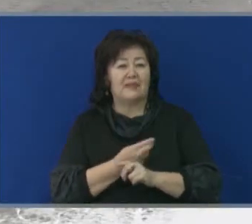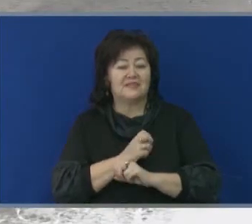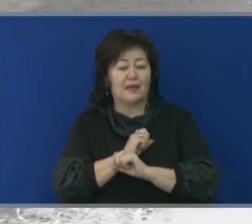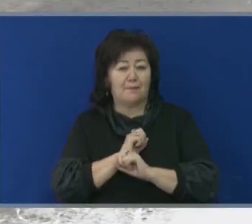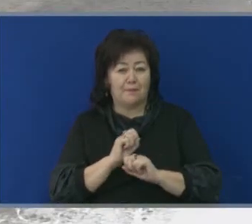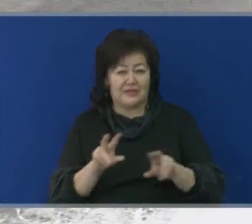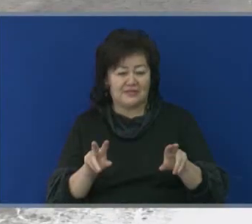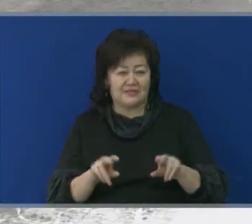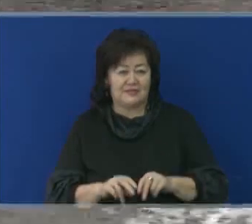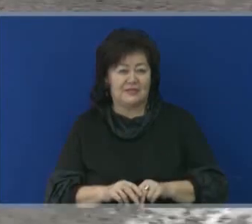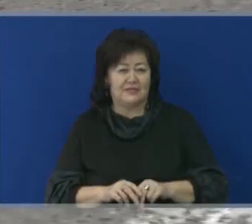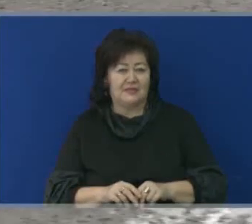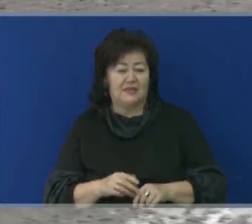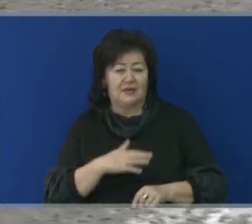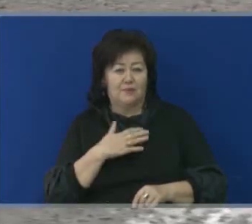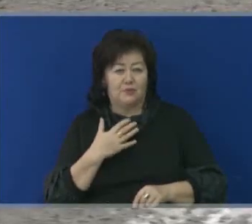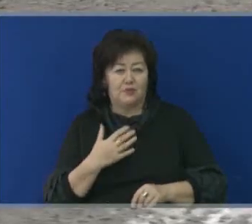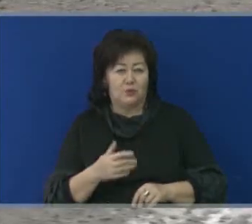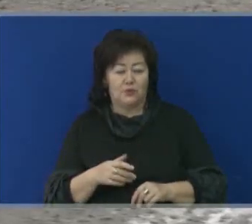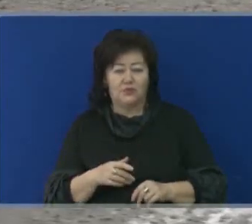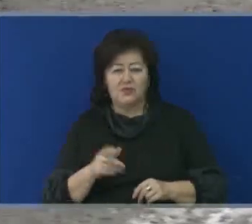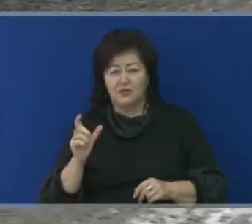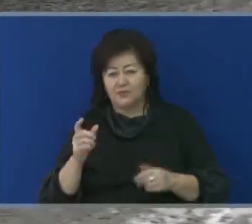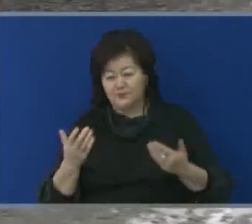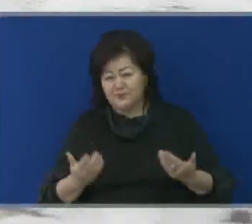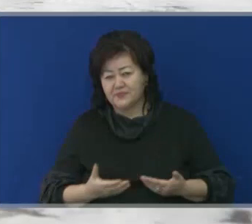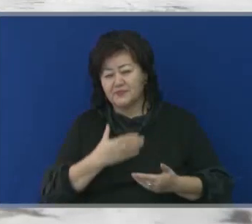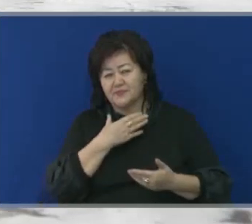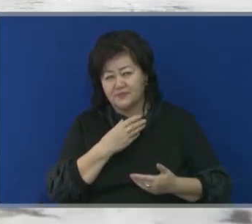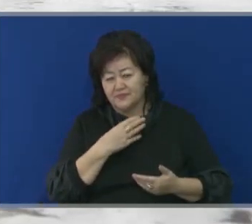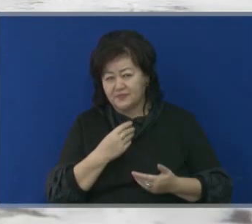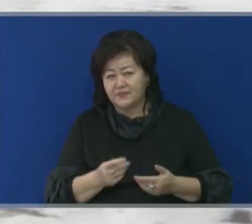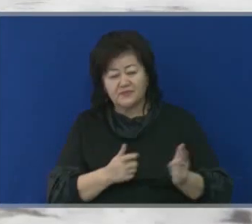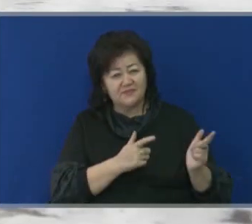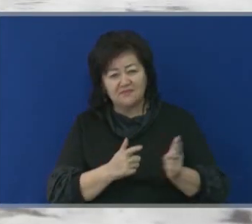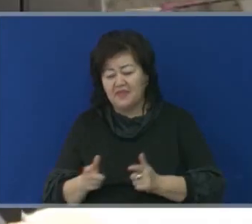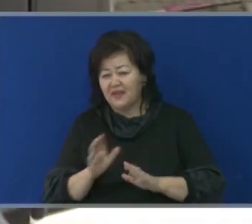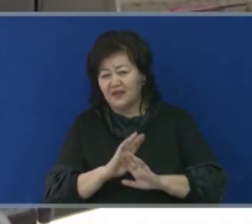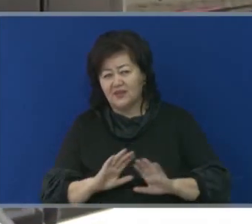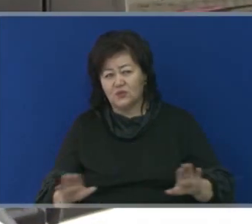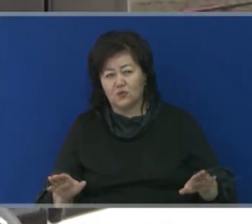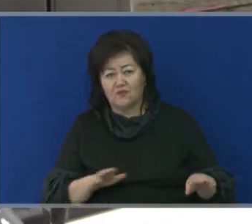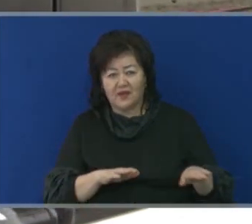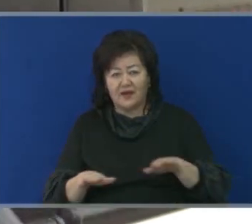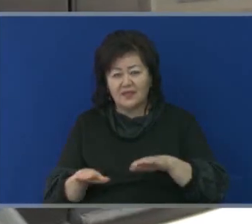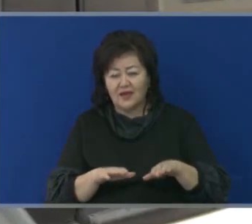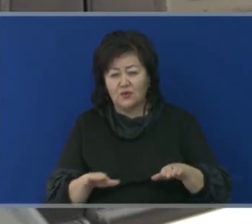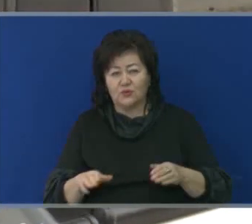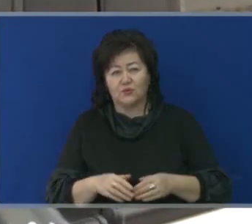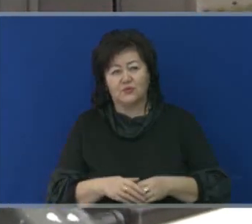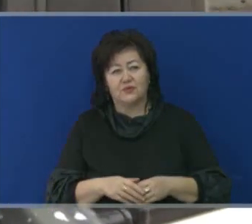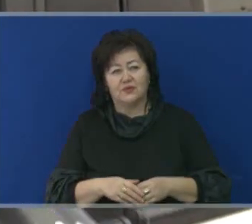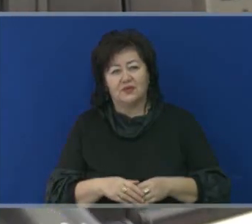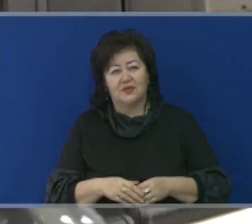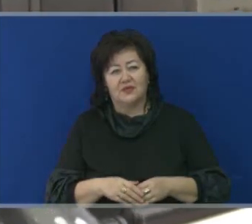Многие водители нашего города не готовы к такому развитию событий и еще не сменили летнюю резину на зимнюю. Ну, гололед